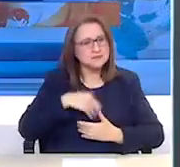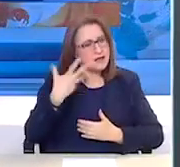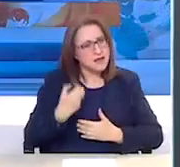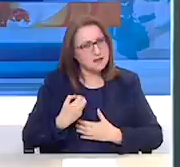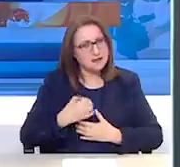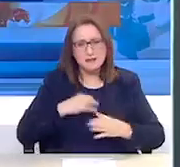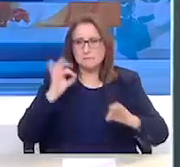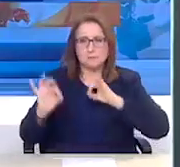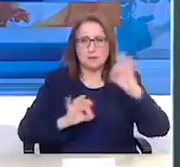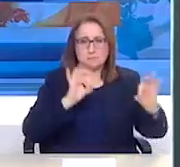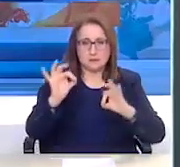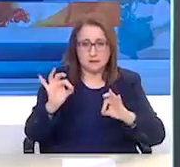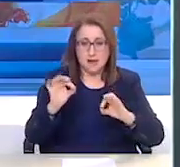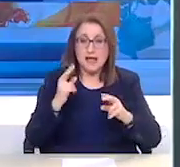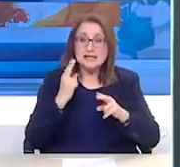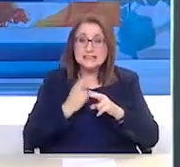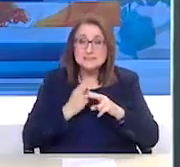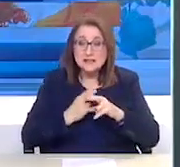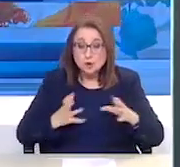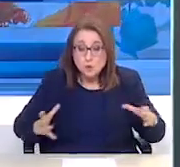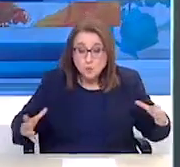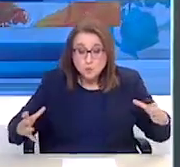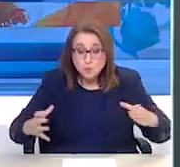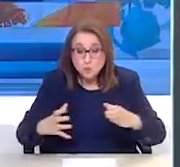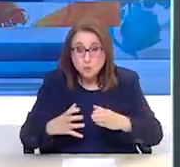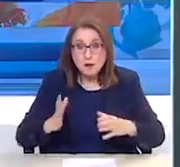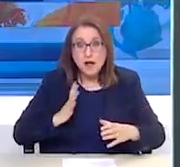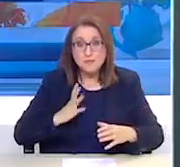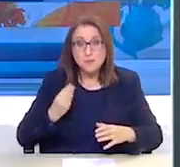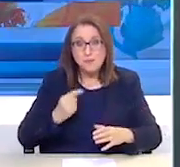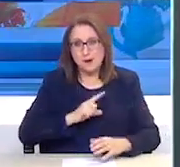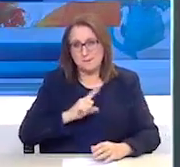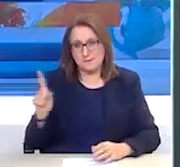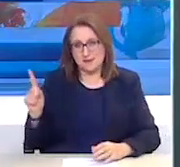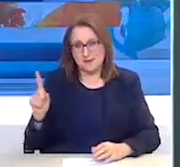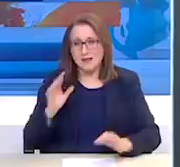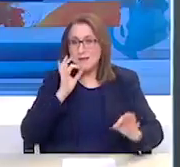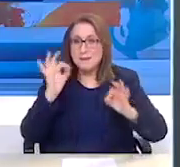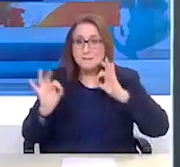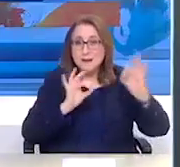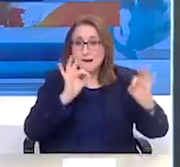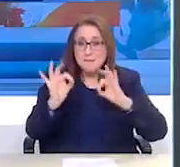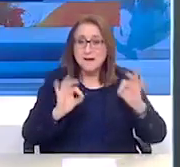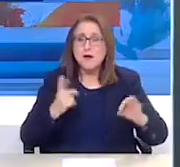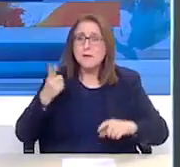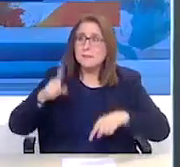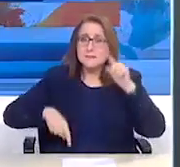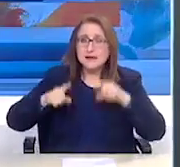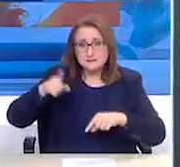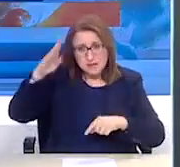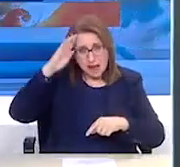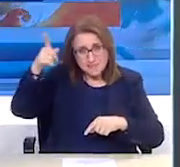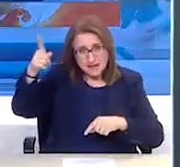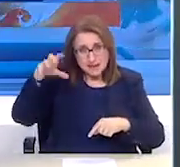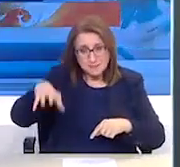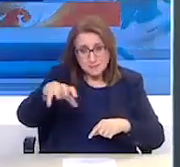υψηλός συγχρονισμός, που δεν πρέπει να υπάρχει αυτή την εποχή, και όταν υπάρχει σημαντική μετάδοση στην κοινότητα, όπως αυτή τη στιγμή σε κάποιες περιοχές των Ηνωμένων